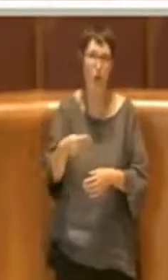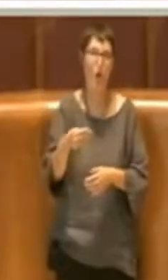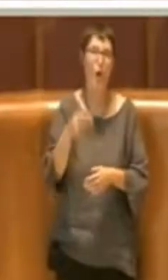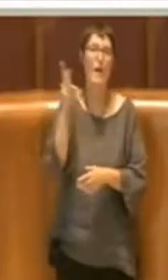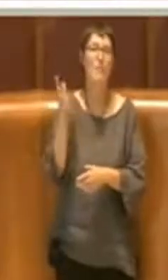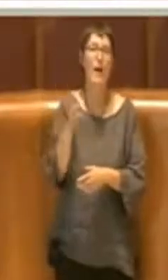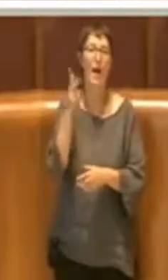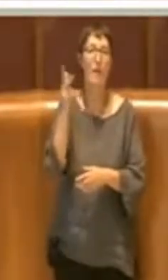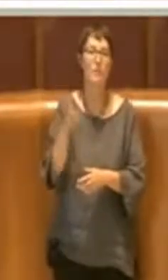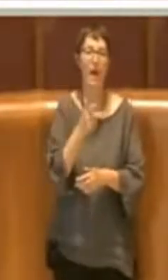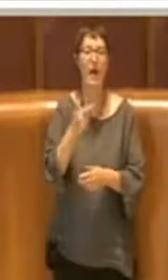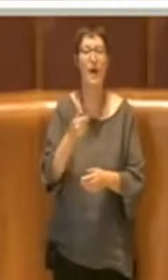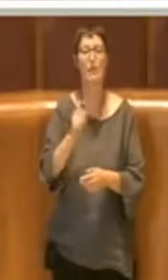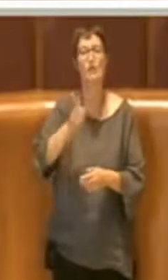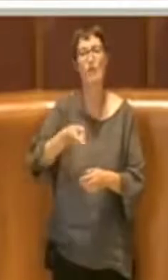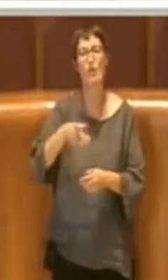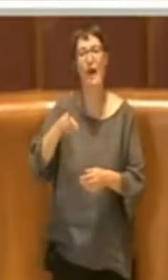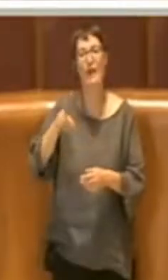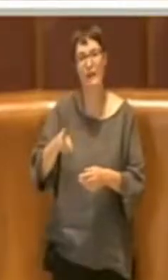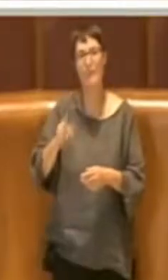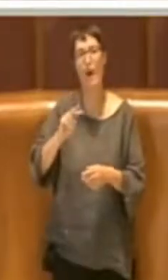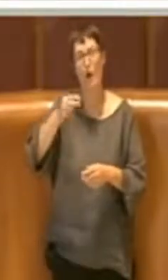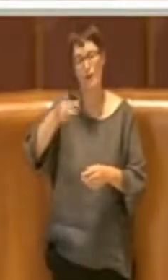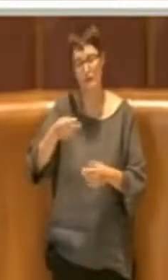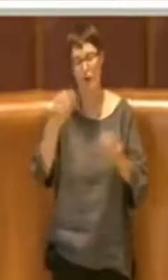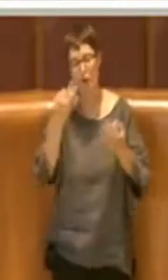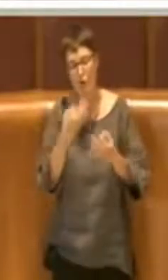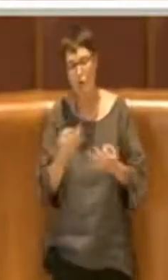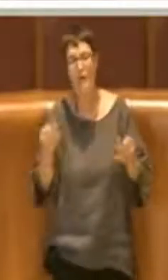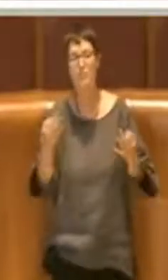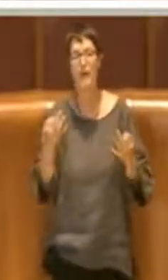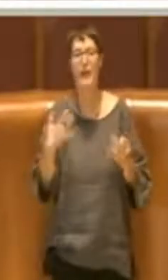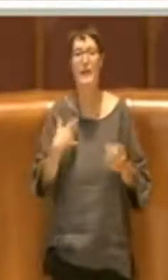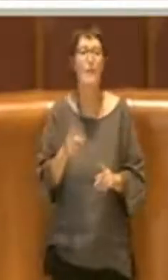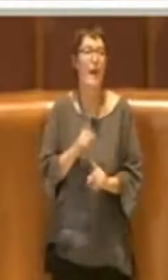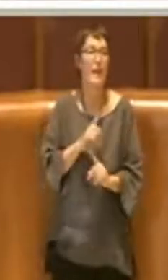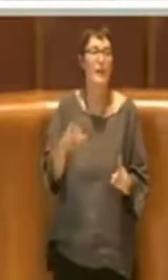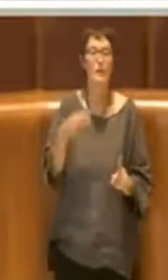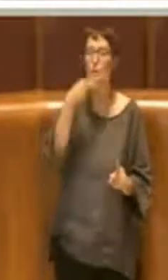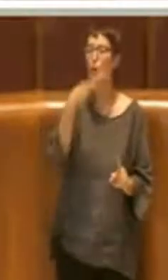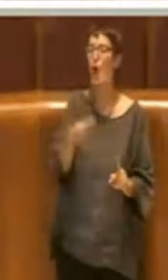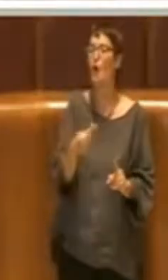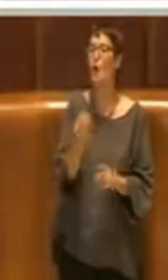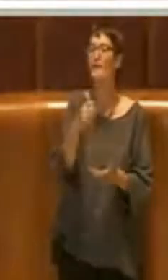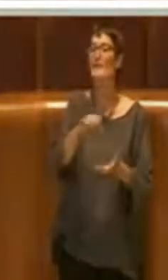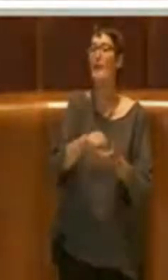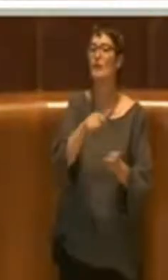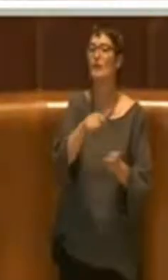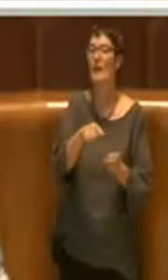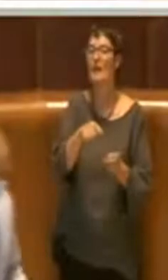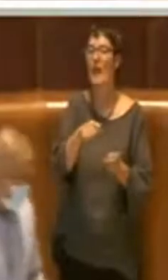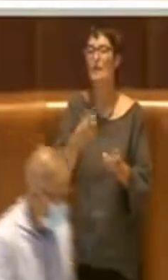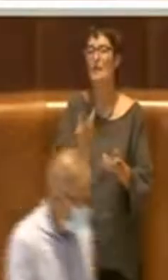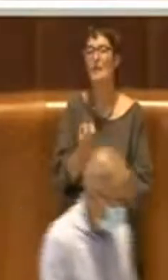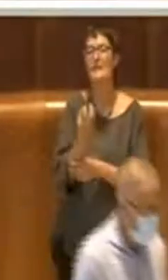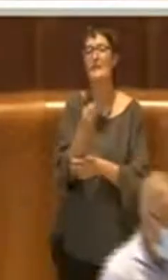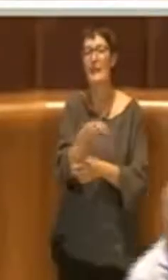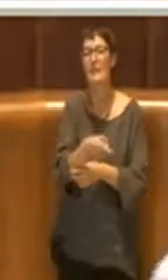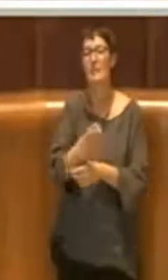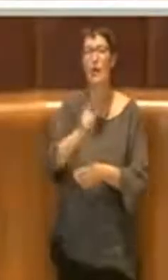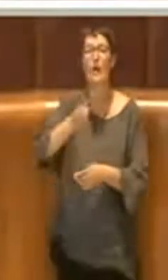cosa condivisibile, ma nessuno chiama la stazione Termini stazione Giovanni Paolo II. Quindi proprio se vogliamo